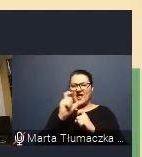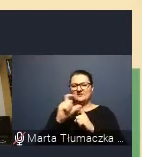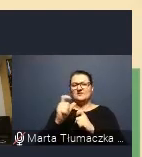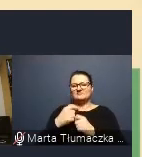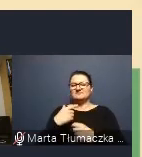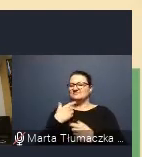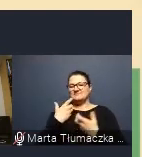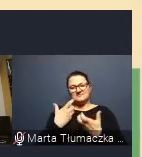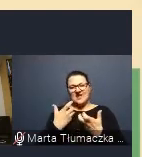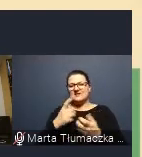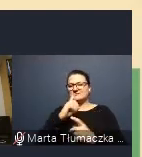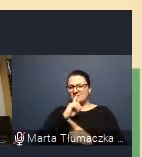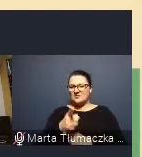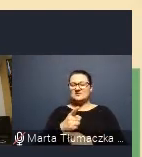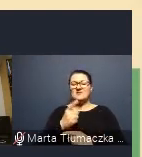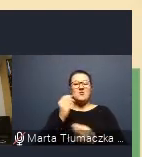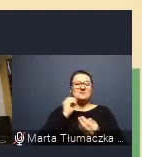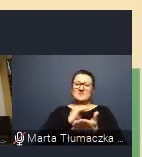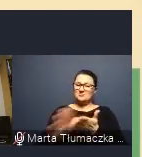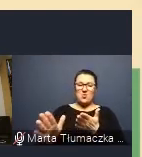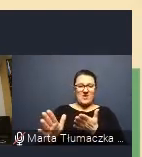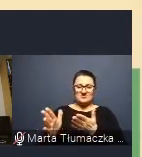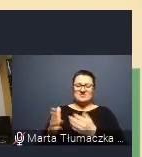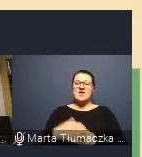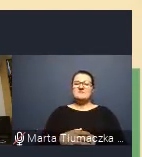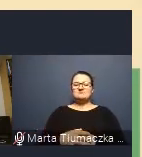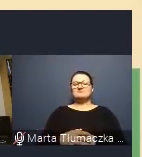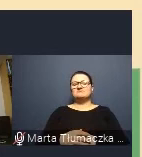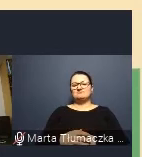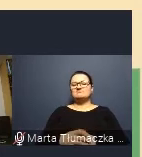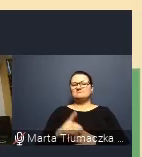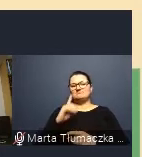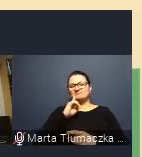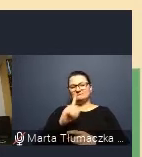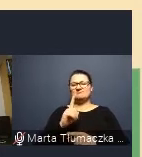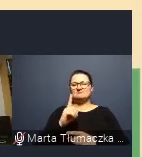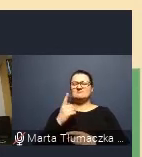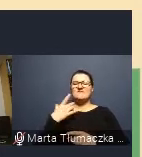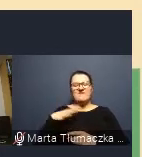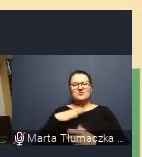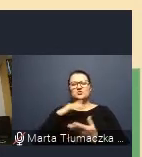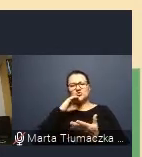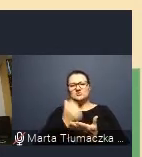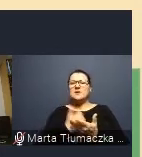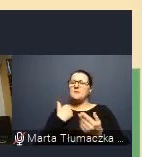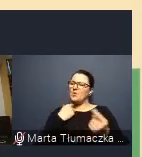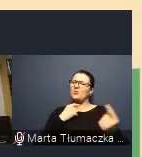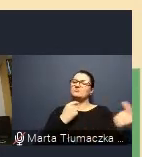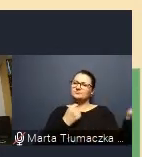zachęcam, pomocy są bezpłatne, więc naprawdę warto skorzystać, ponieważ